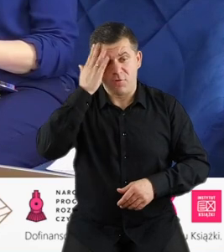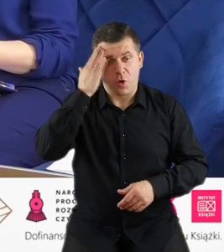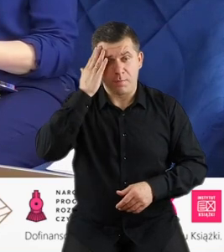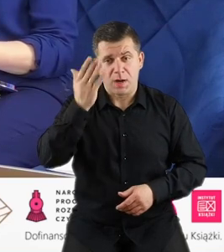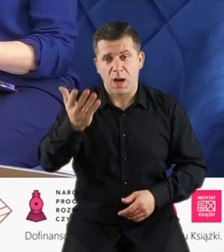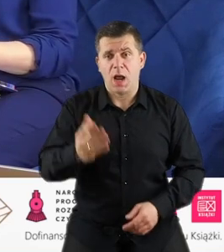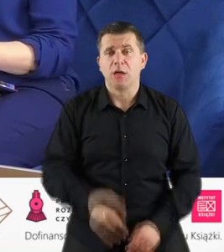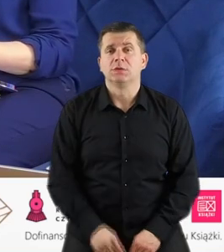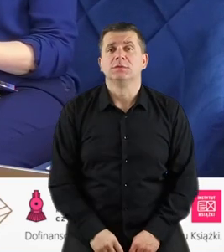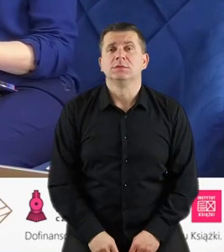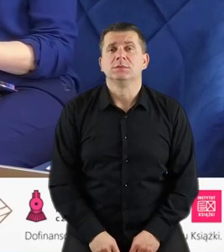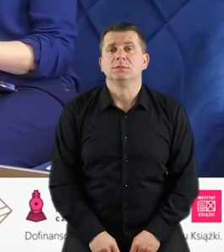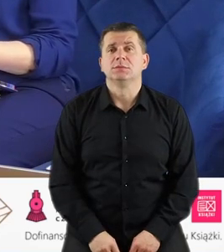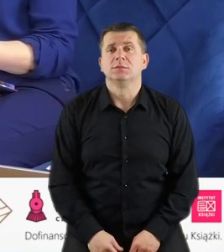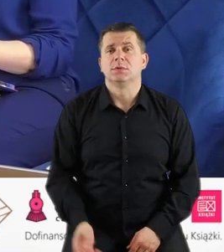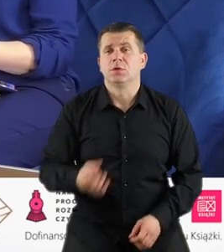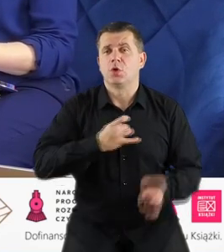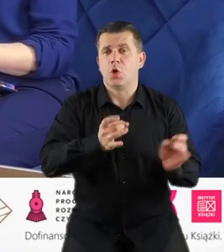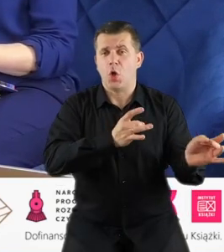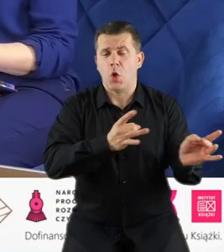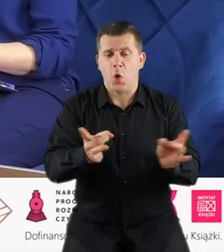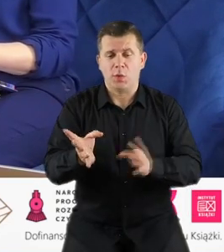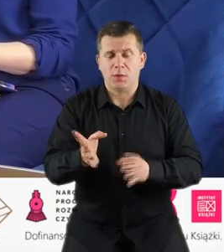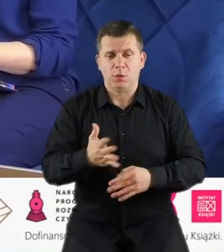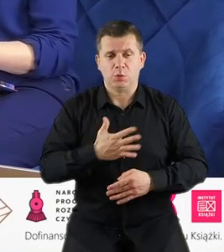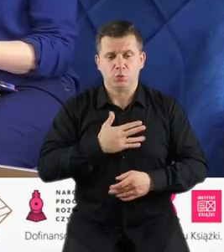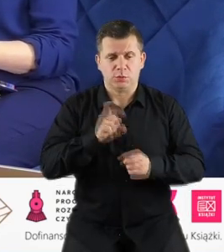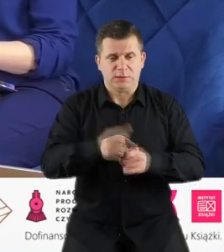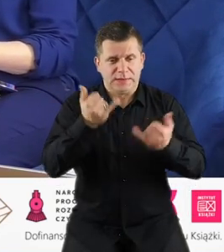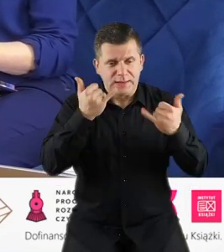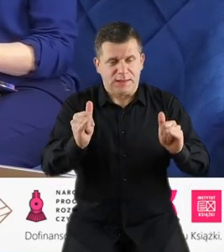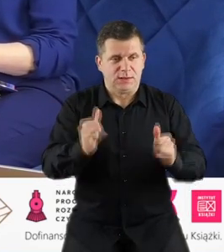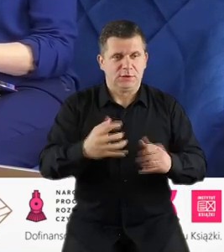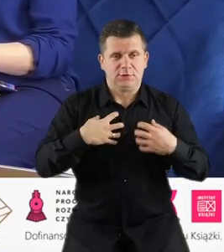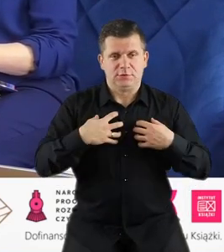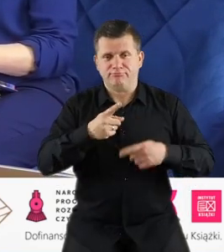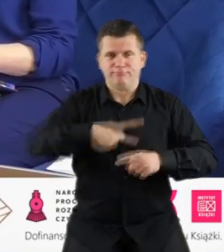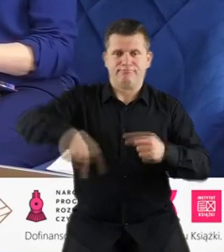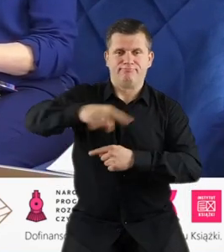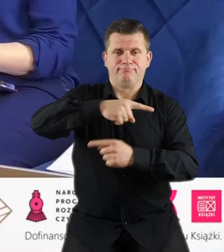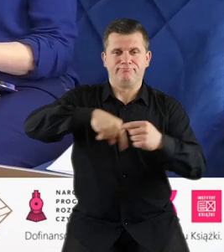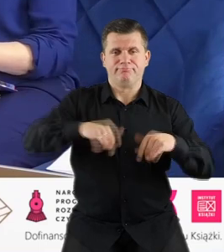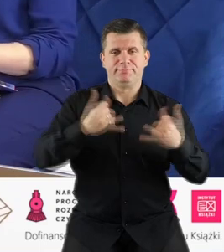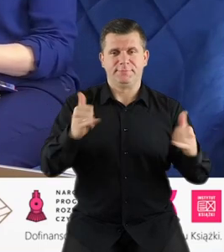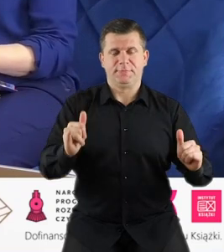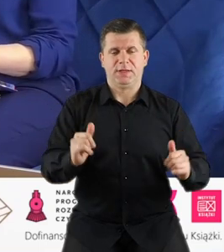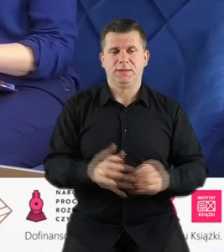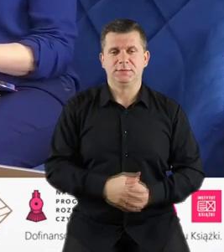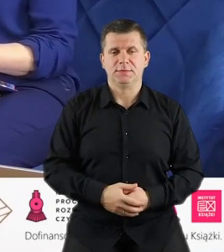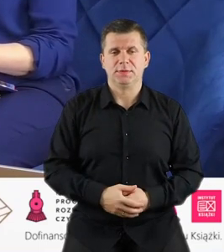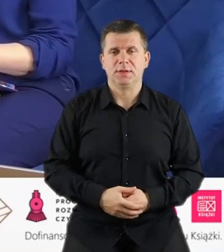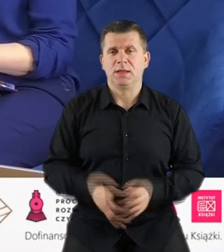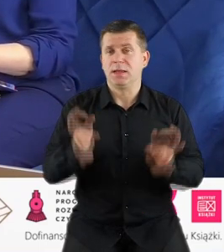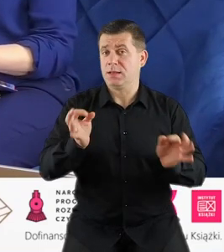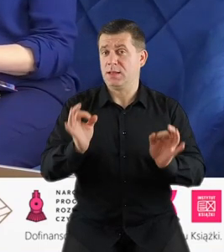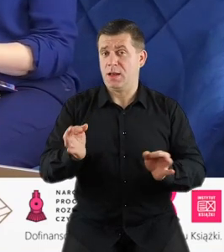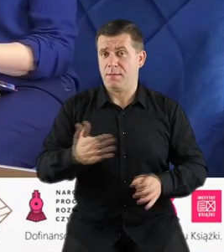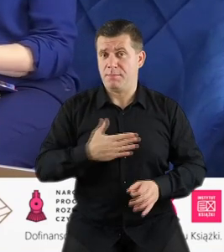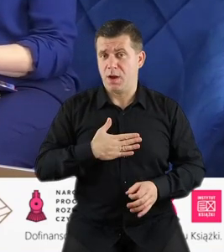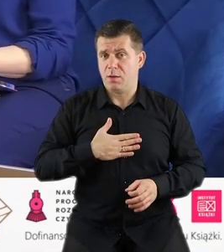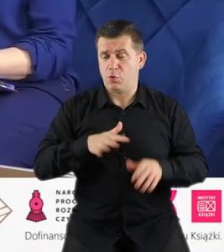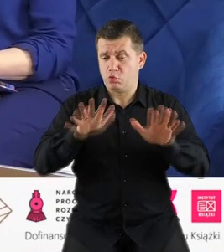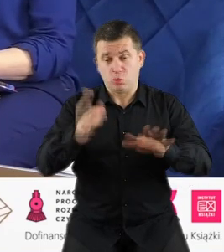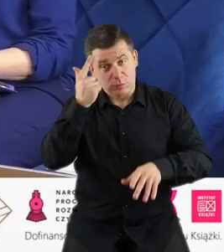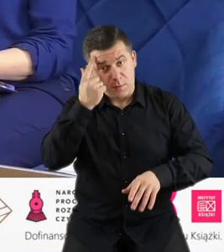wyobrazić, jak od razu wpada się w zupełnie inny wir. Prawda? Tak, rzeczywiście teraz mam